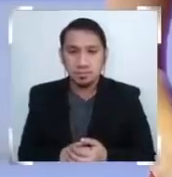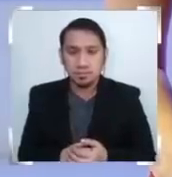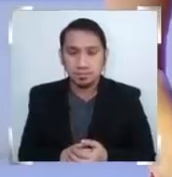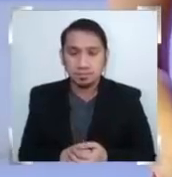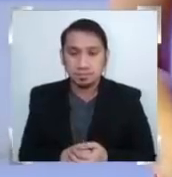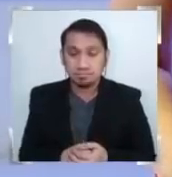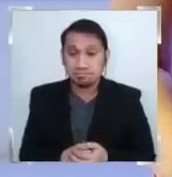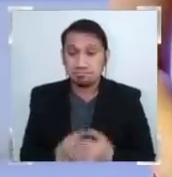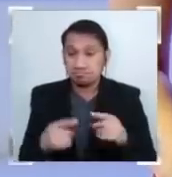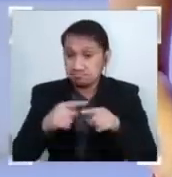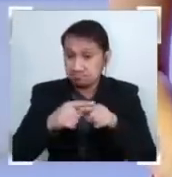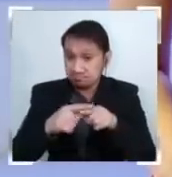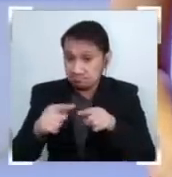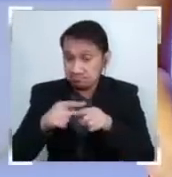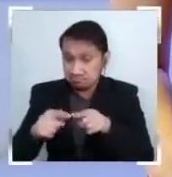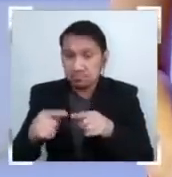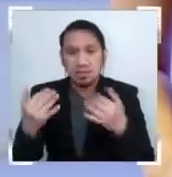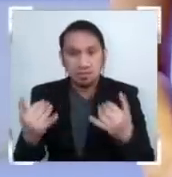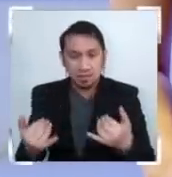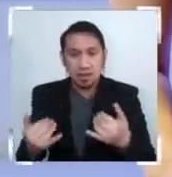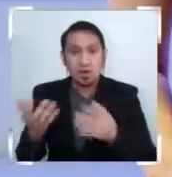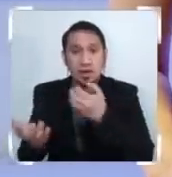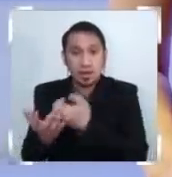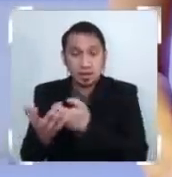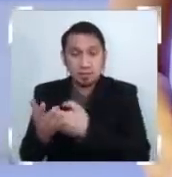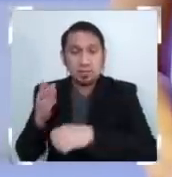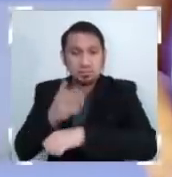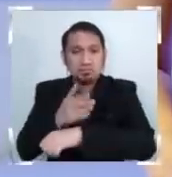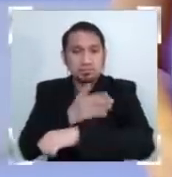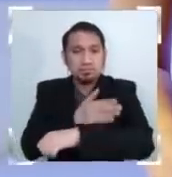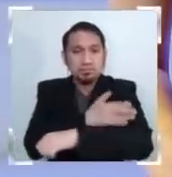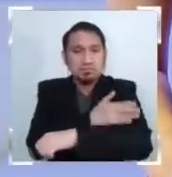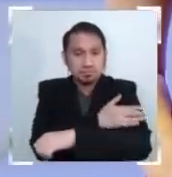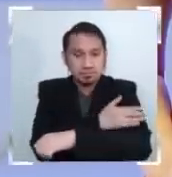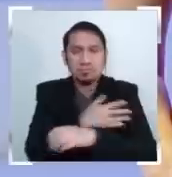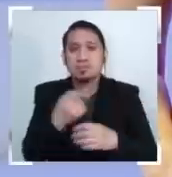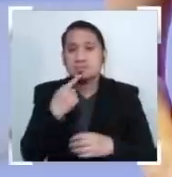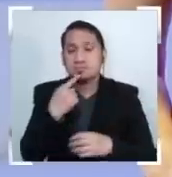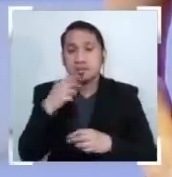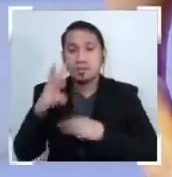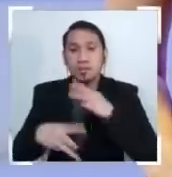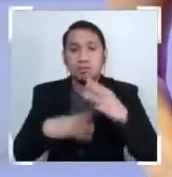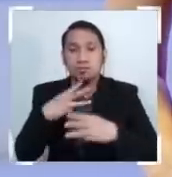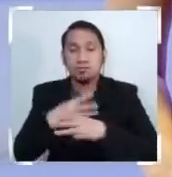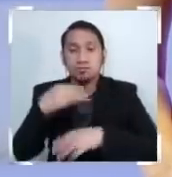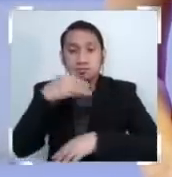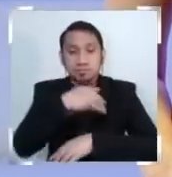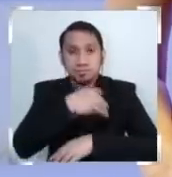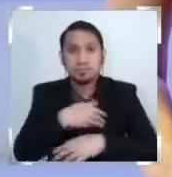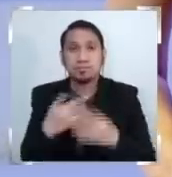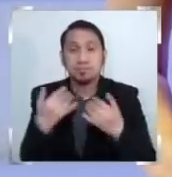Unti-unti na raw nakakabango ng ekonomiya ng Pilipinas sa gitna ng pandemic. Ayon po yan sa World Bank. Pareho rin bumaba ang inflation